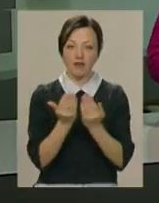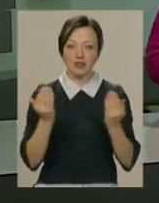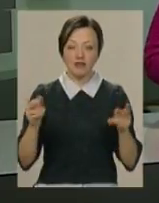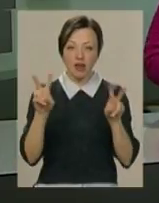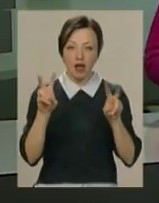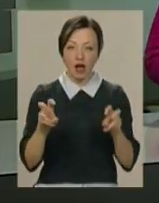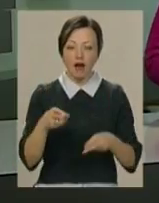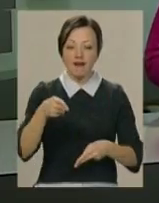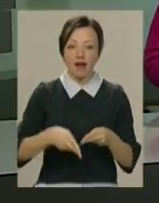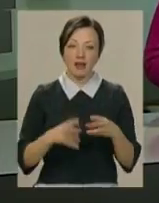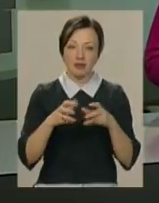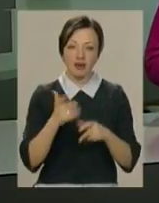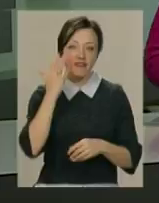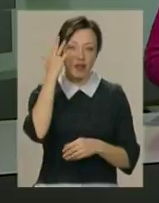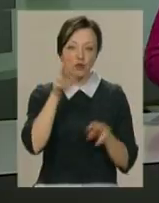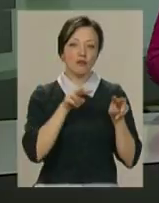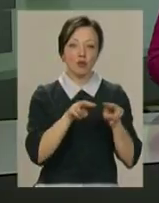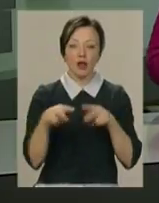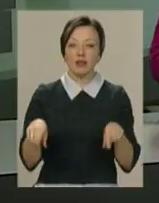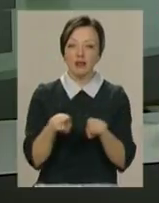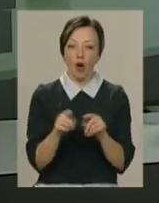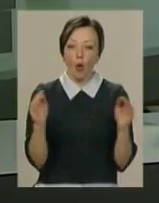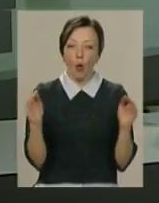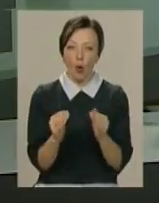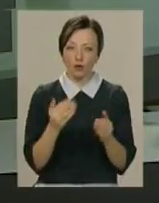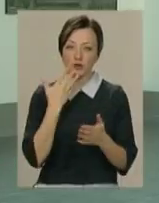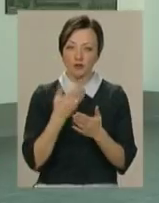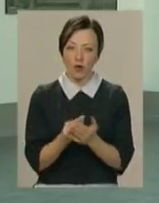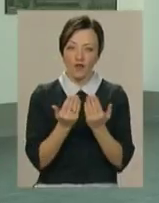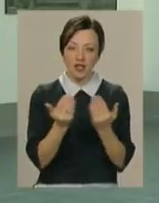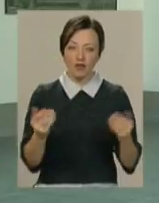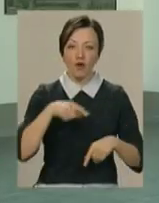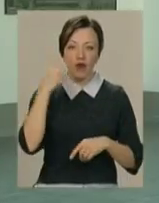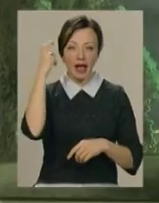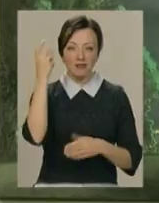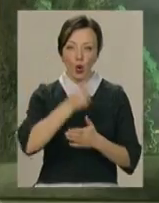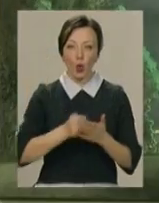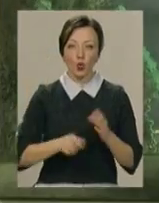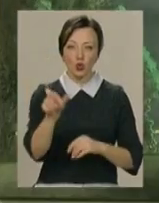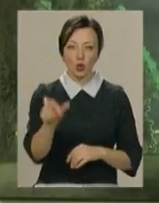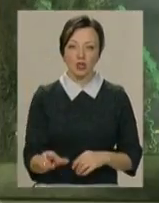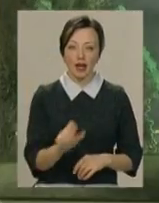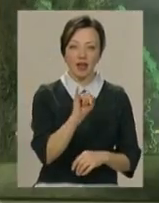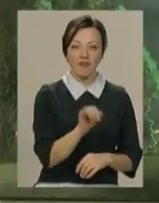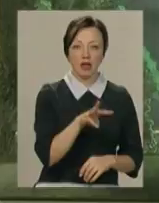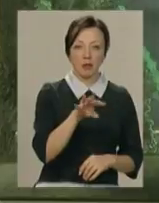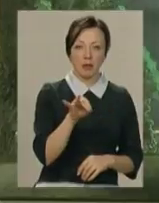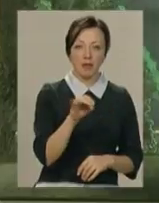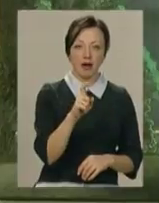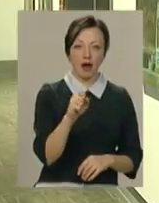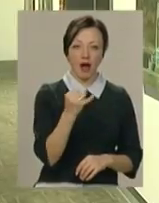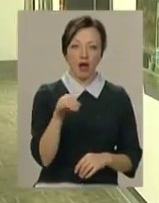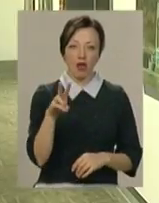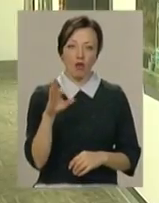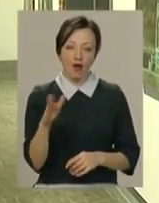землі». Філософія споглядання. Так коротко про свою експозицію говорить київський художник Іван Михайлов, який привіз